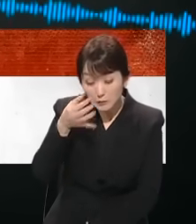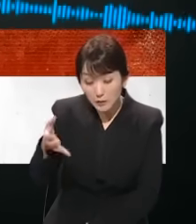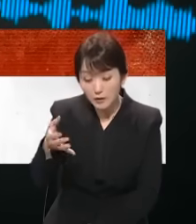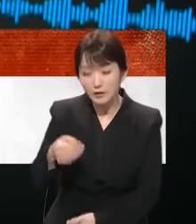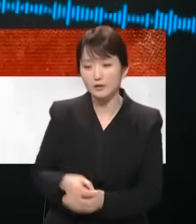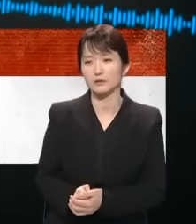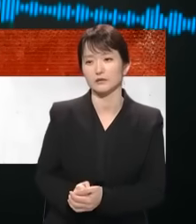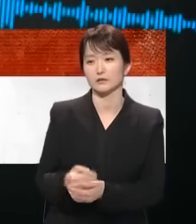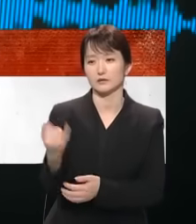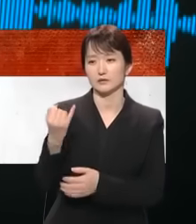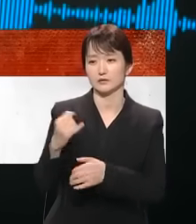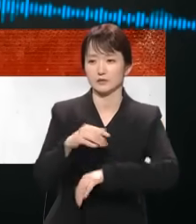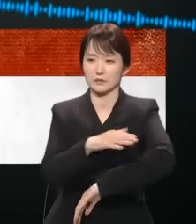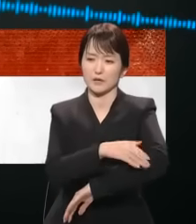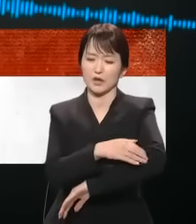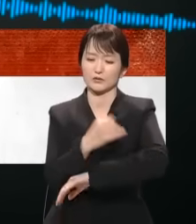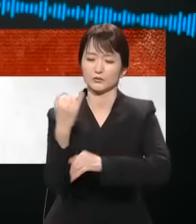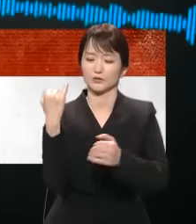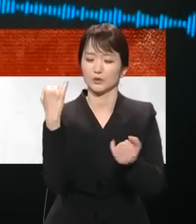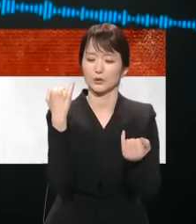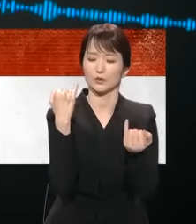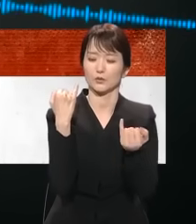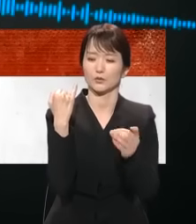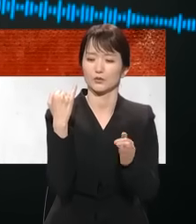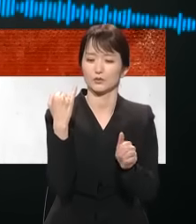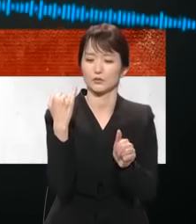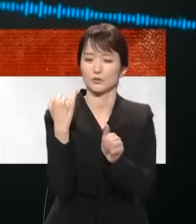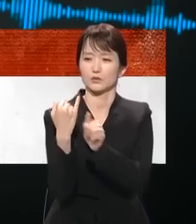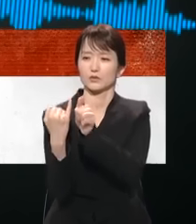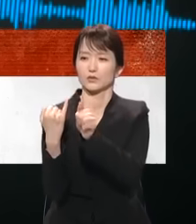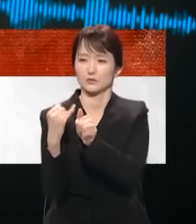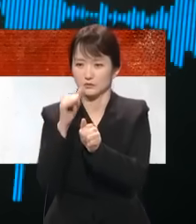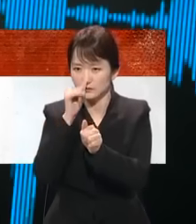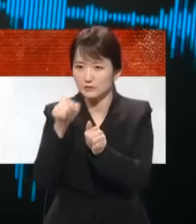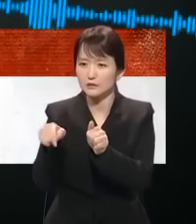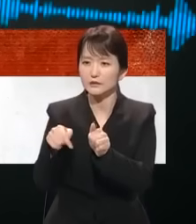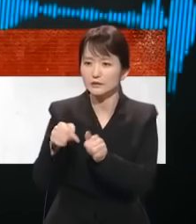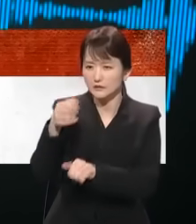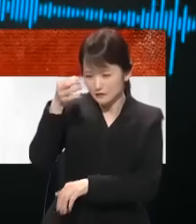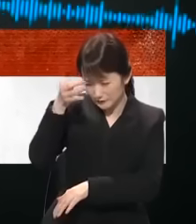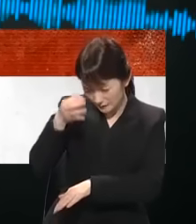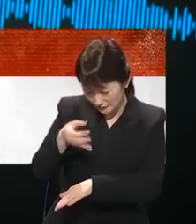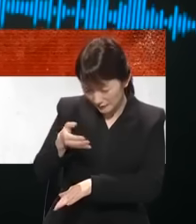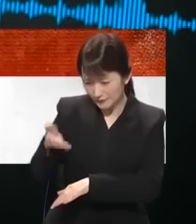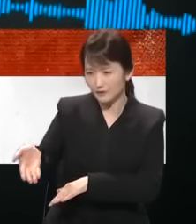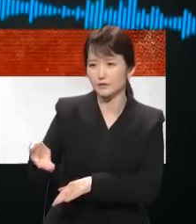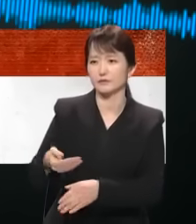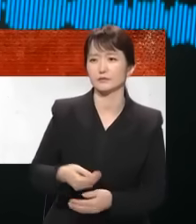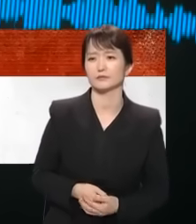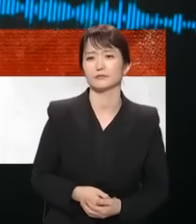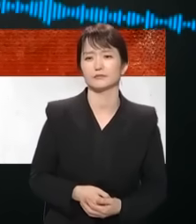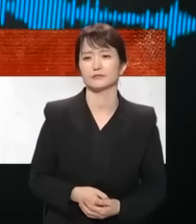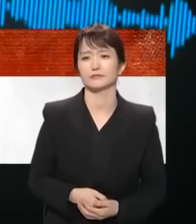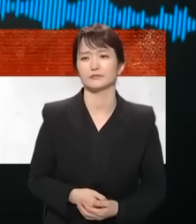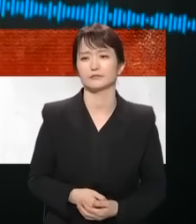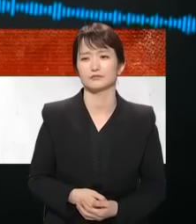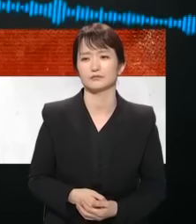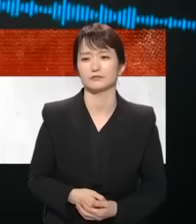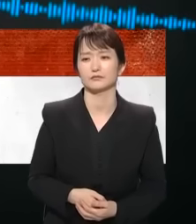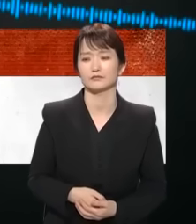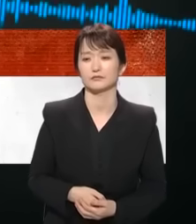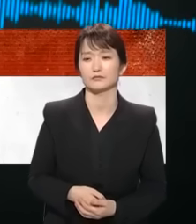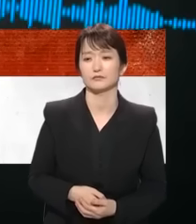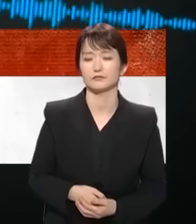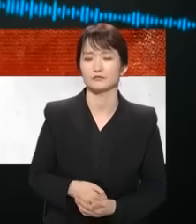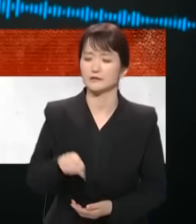팔꿈치로 이렇게 이렇게 살짝 건드린 부분이 있어요 그래 제가 거기에 대해서 사과를 바로 했거든요 소리라고 그다음에 어